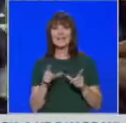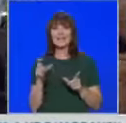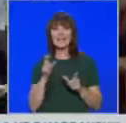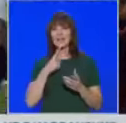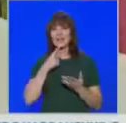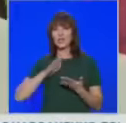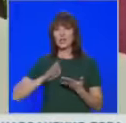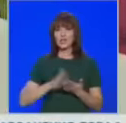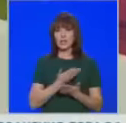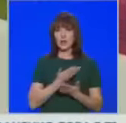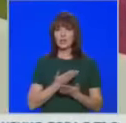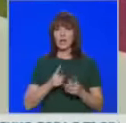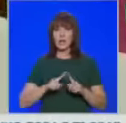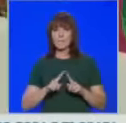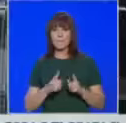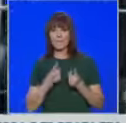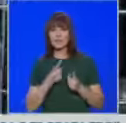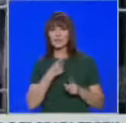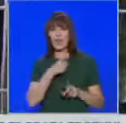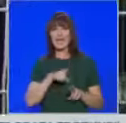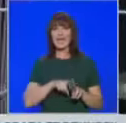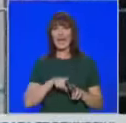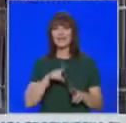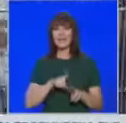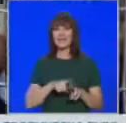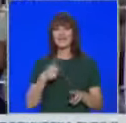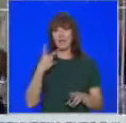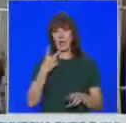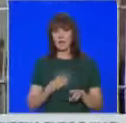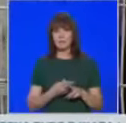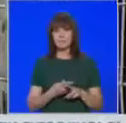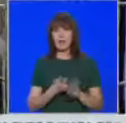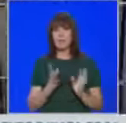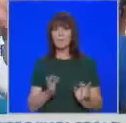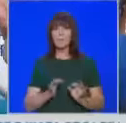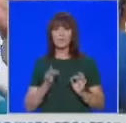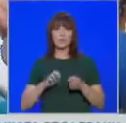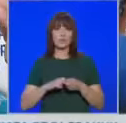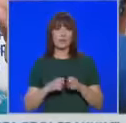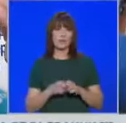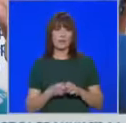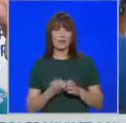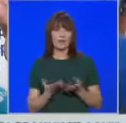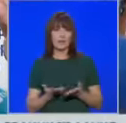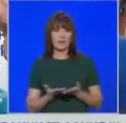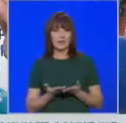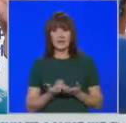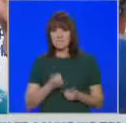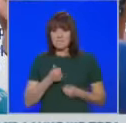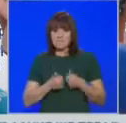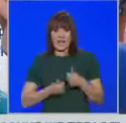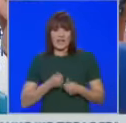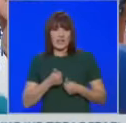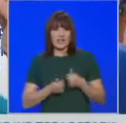беше изгонен, като само бързата реакция на Илян Илиев предотврати по-сериозни ексцесии. Не тръгнахме да се надиграваме, тъй